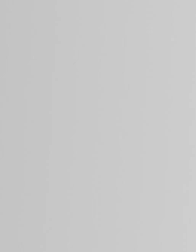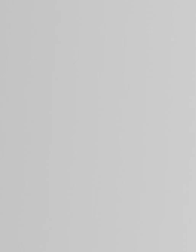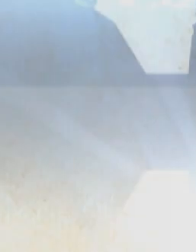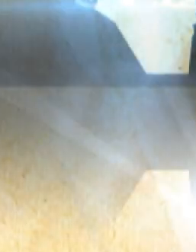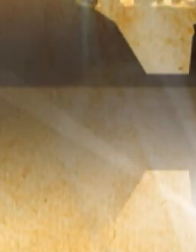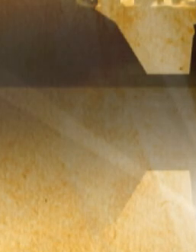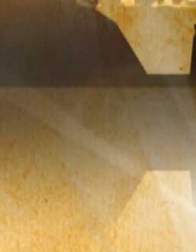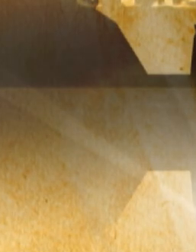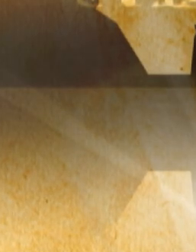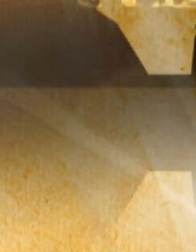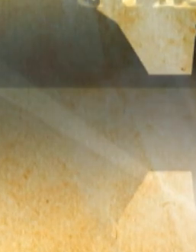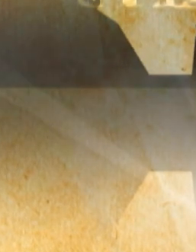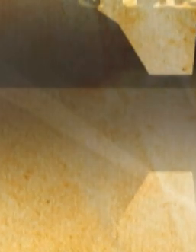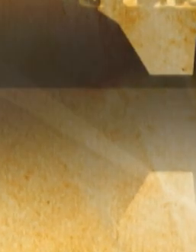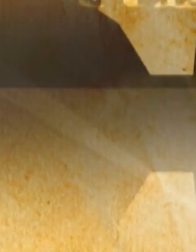ถึง